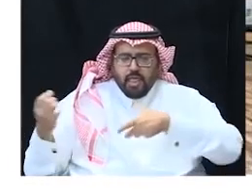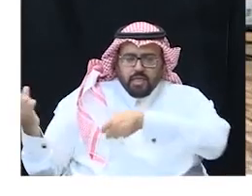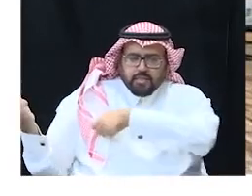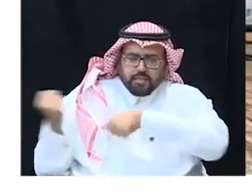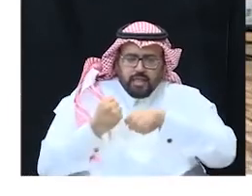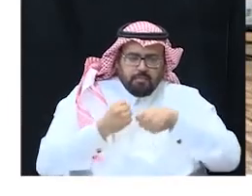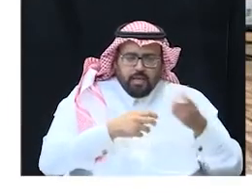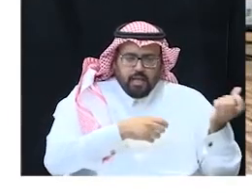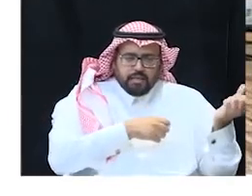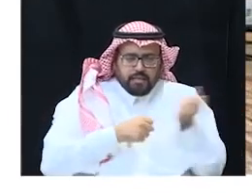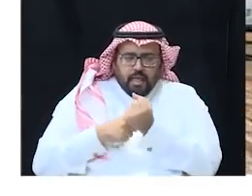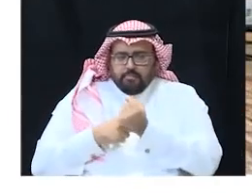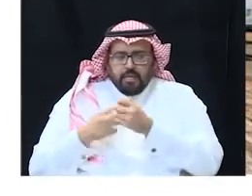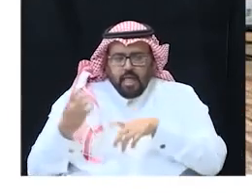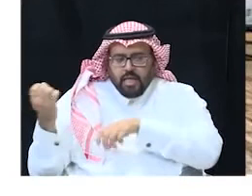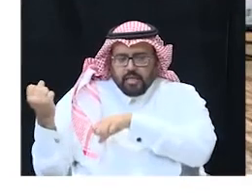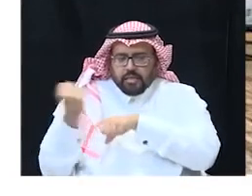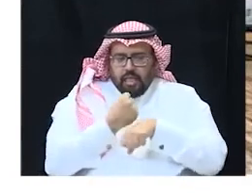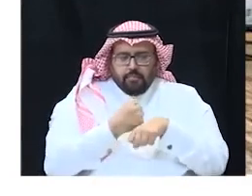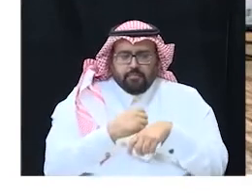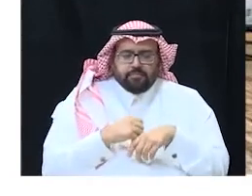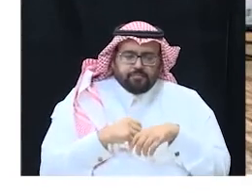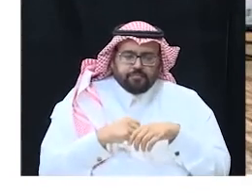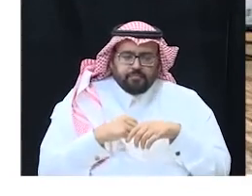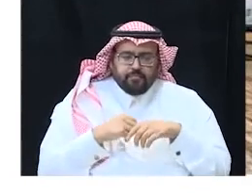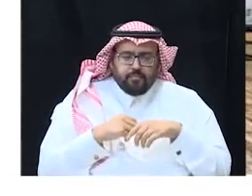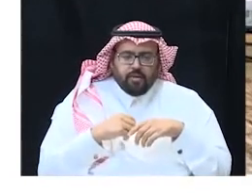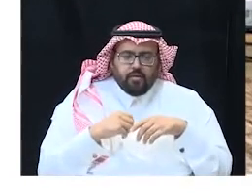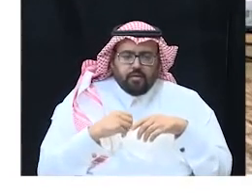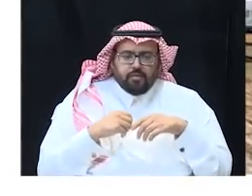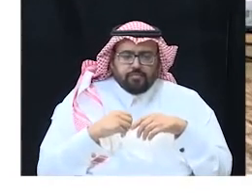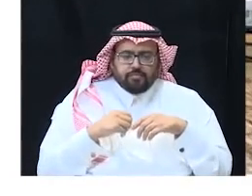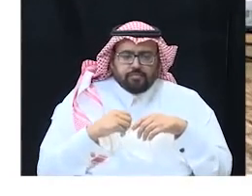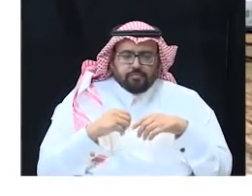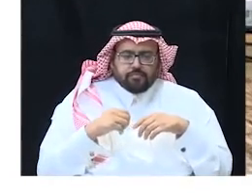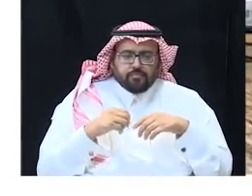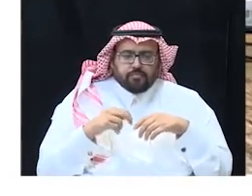سحب الأجسام بعضها لبعض.